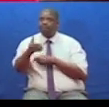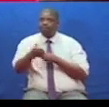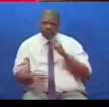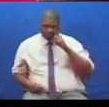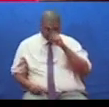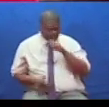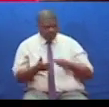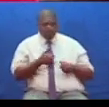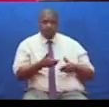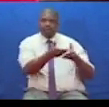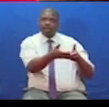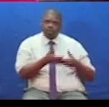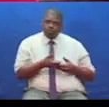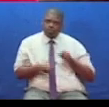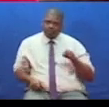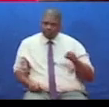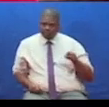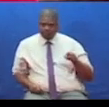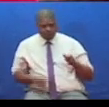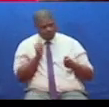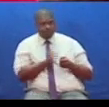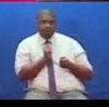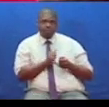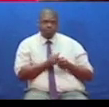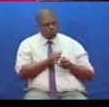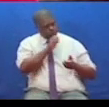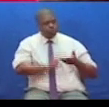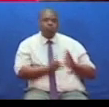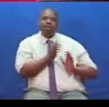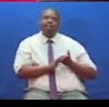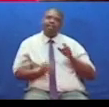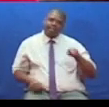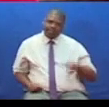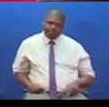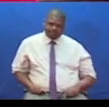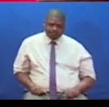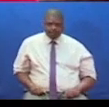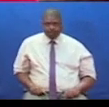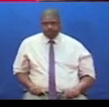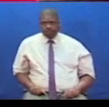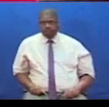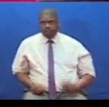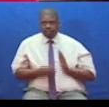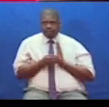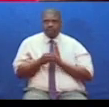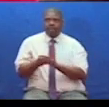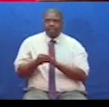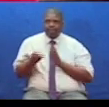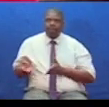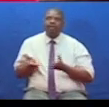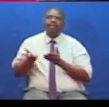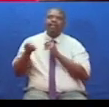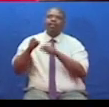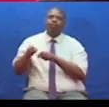Mimi nachukua mambo tuliyokuwa tumekubaliana kwenye dira yetu ya maendeleo